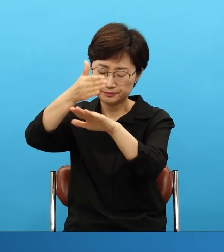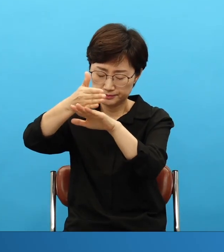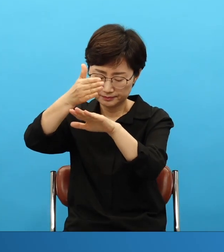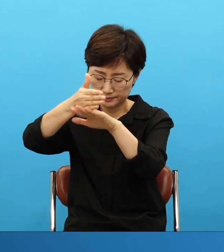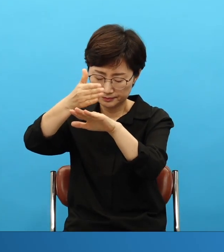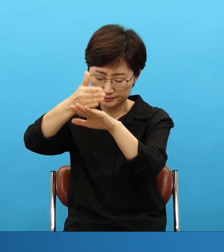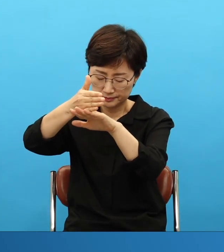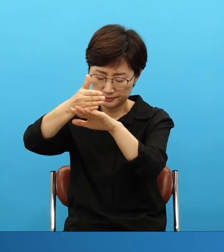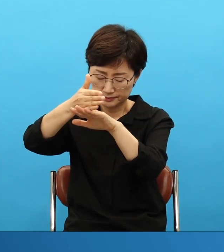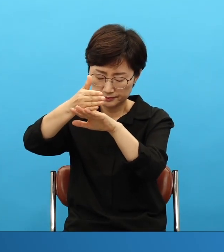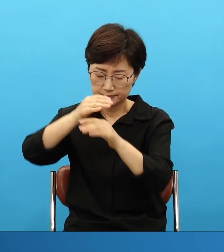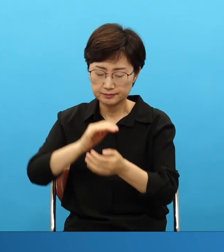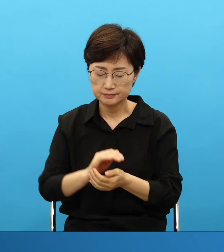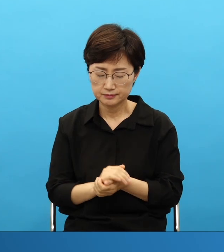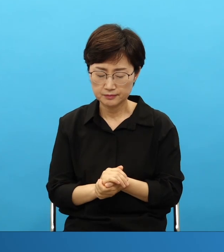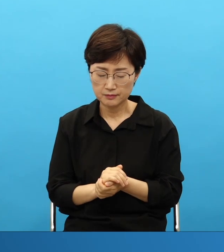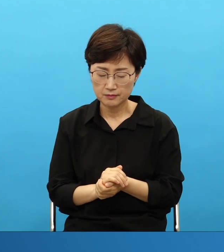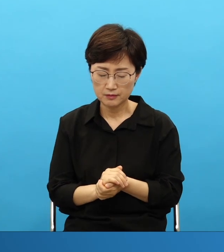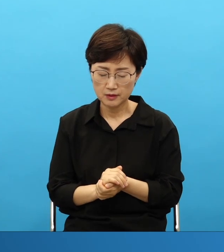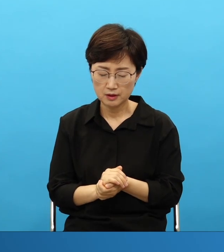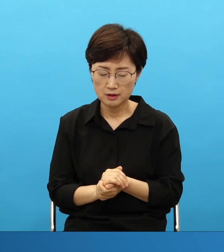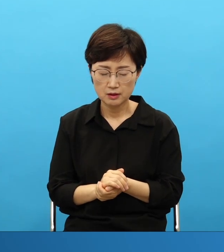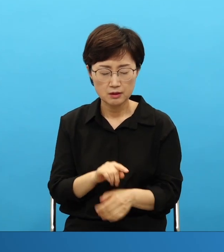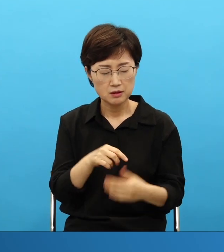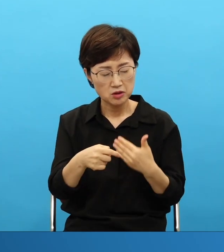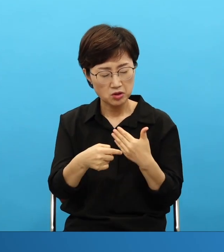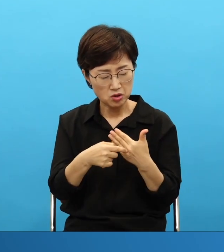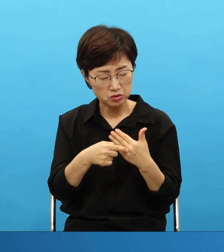감사드립니다 든이 보이지